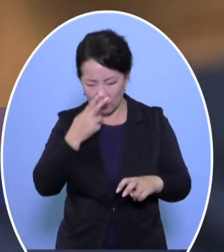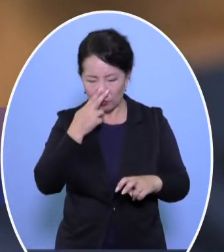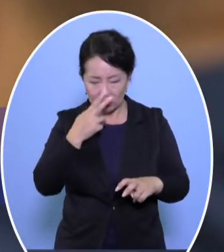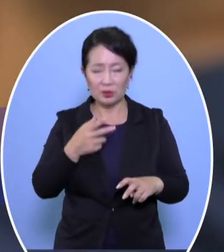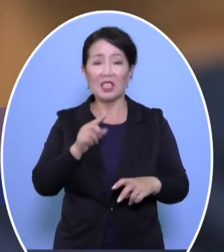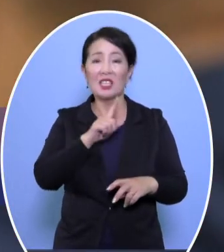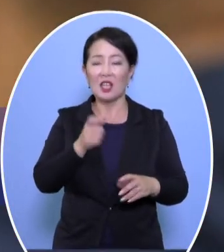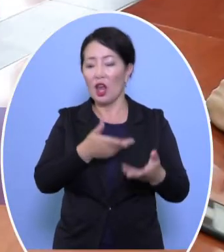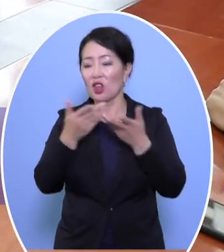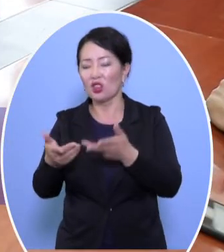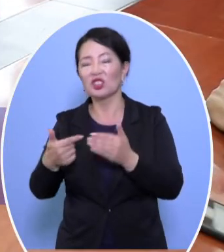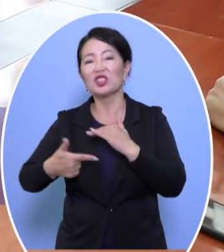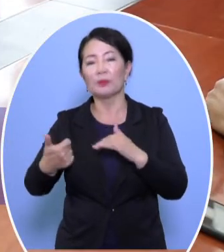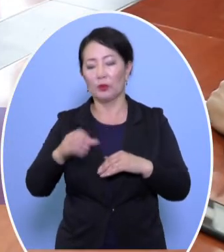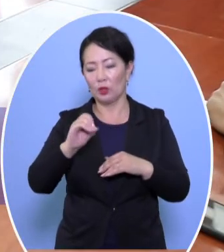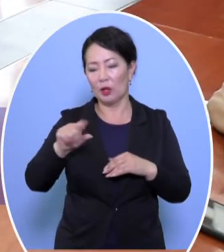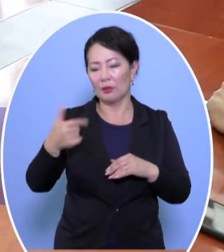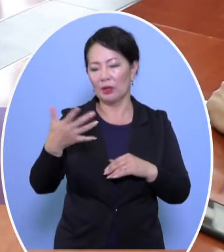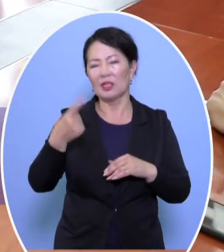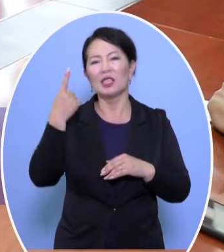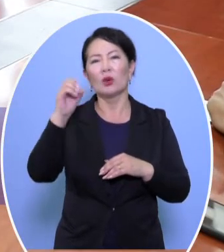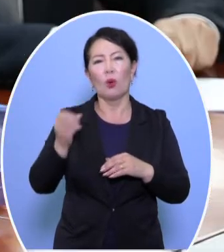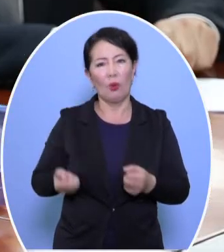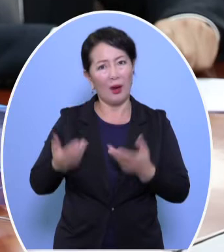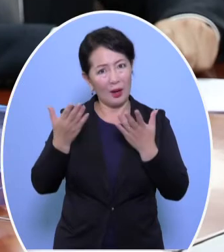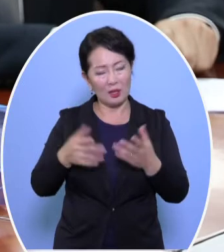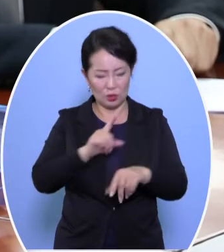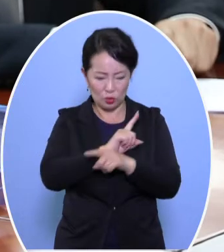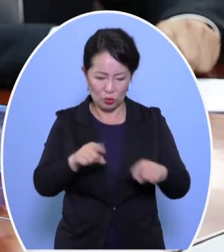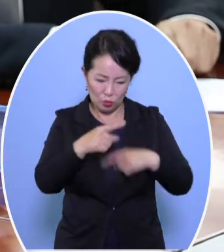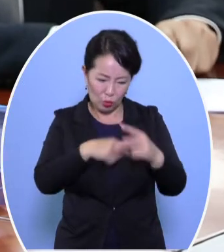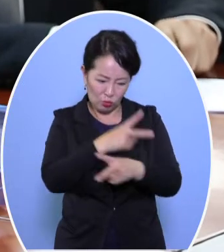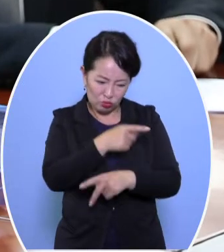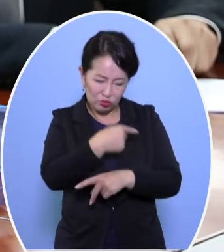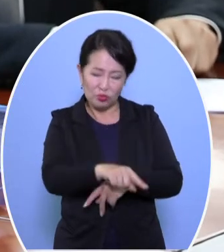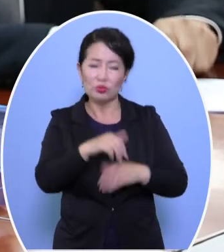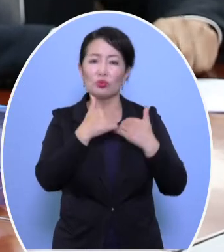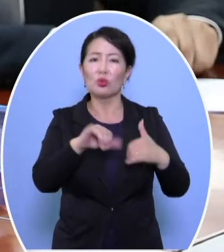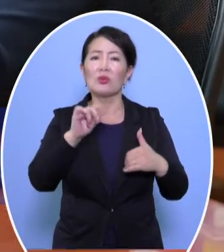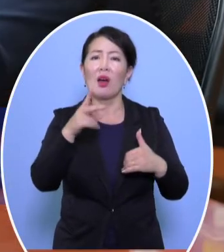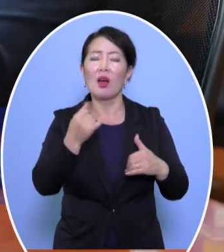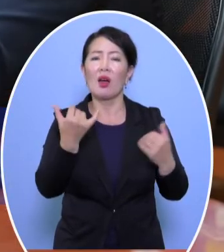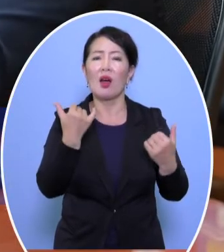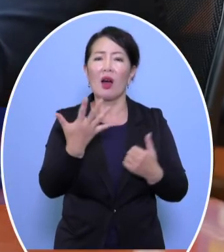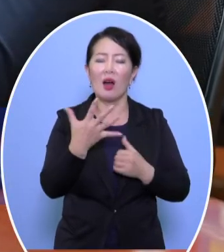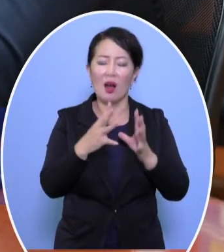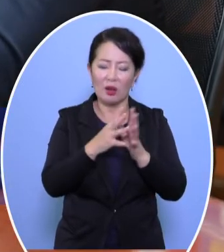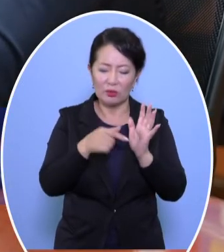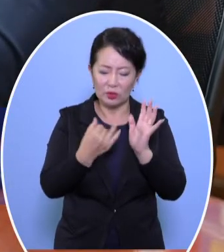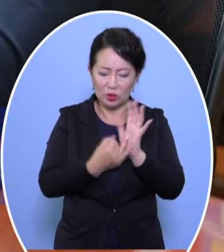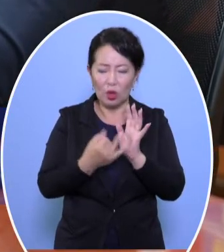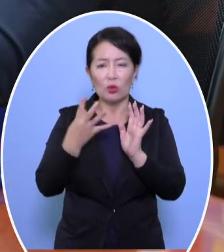зардлыг үндсэлтэй тогтоолгүйгээр зээл олгосны шимтгэлийг 0.5-аас 1% тогтоосон нь зөрчлийн тухай хуулийн тусгай ангийн 17-р